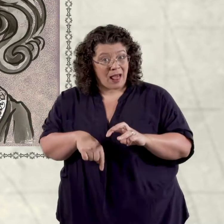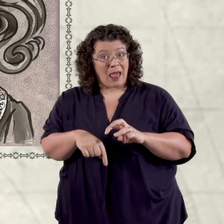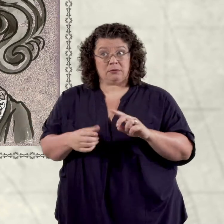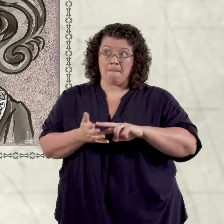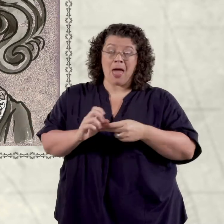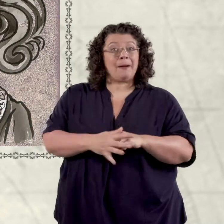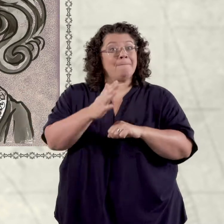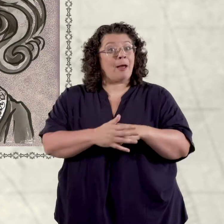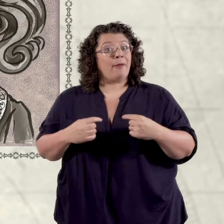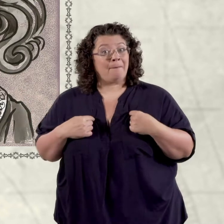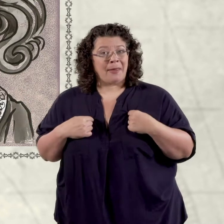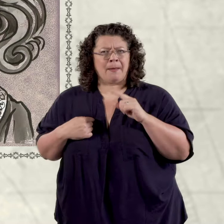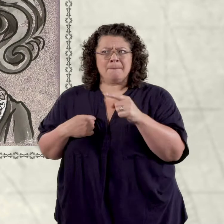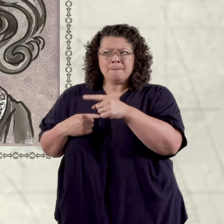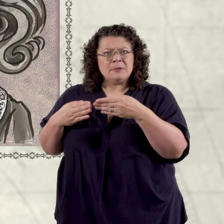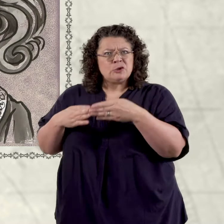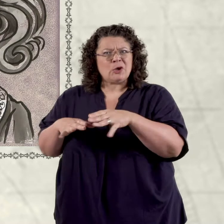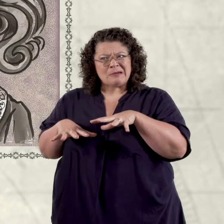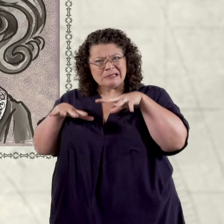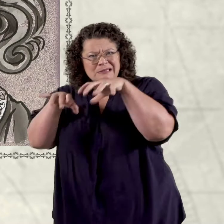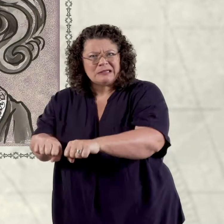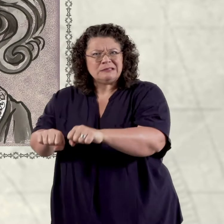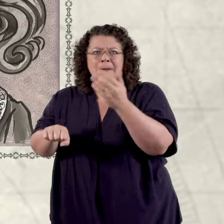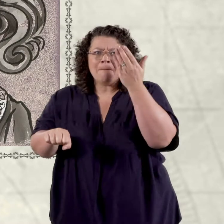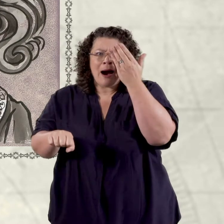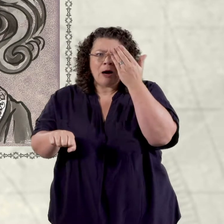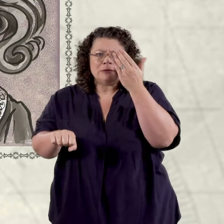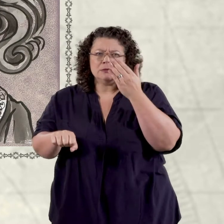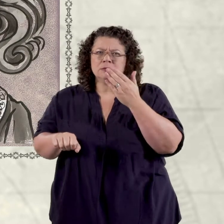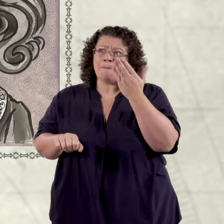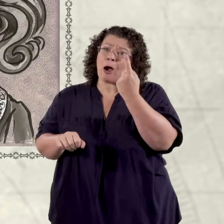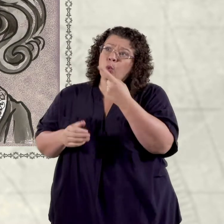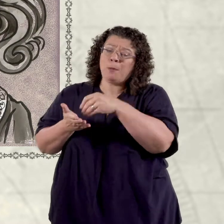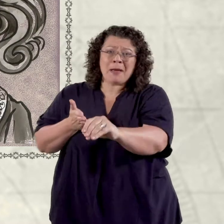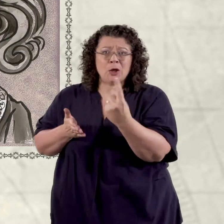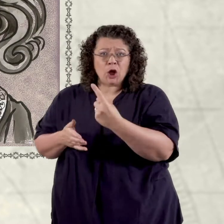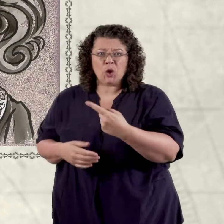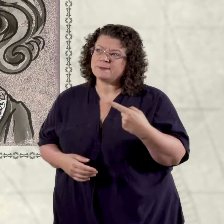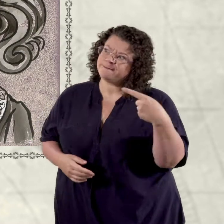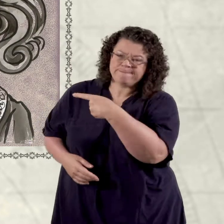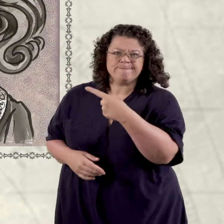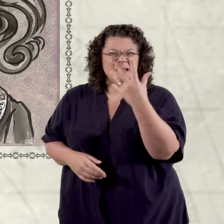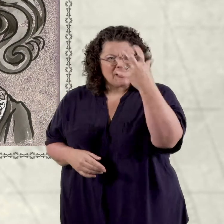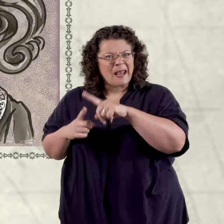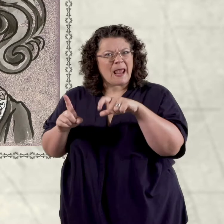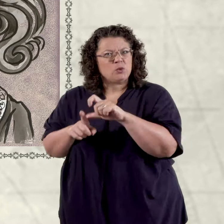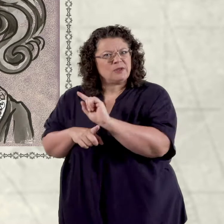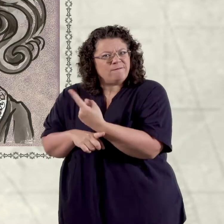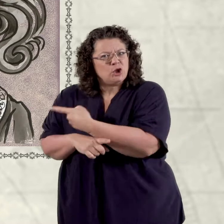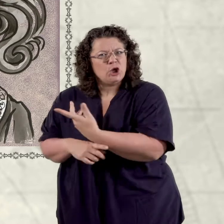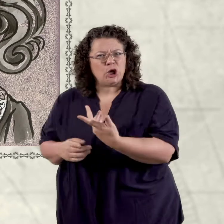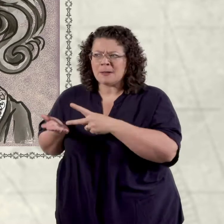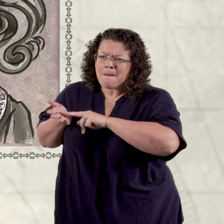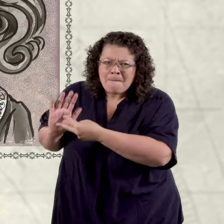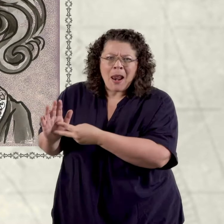Ond cafodd hi a'i llong i herwgipio gan fôr ladron. Môr ladron oedd wedi cael ei